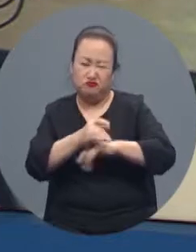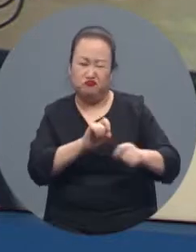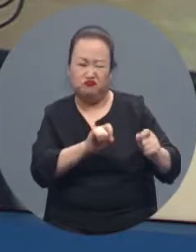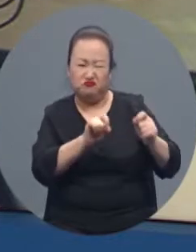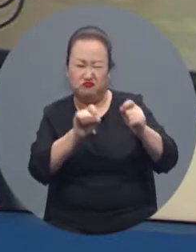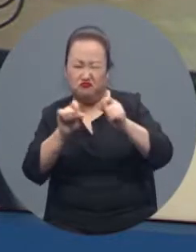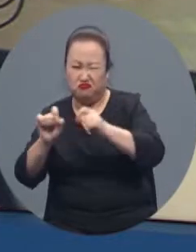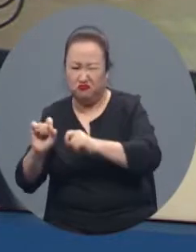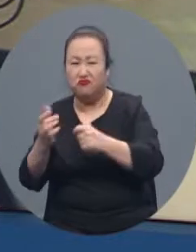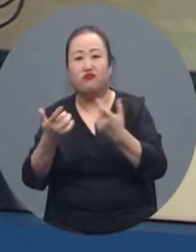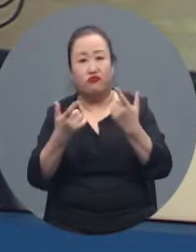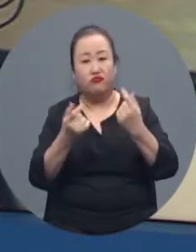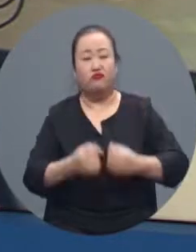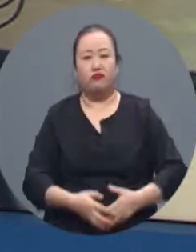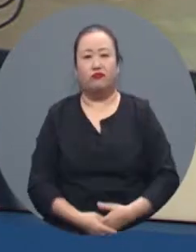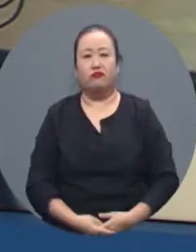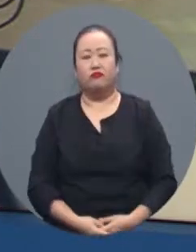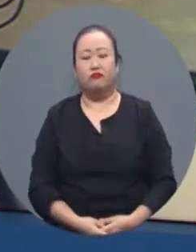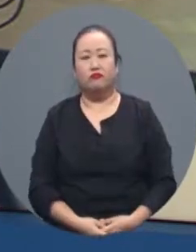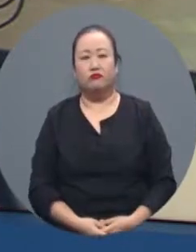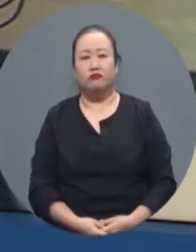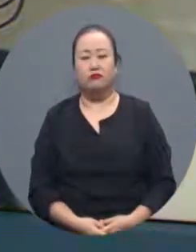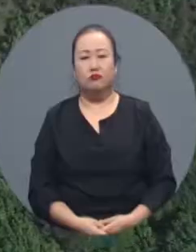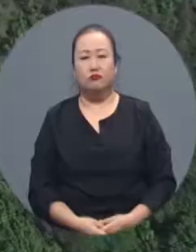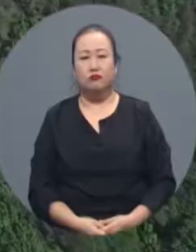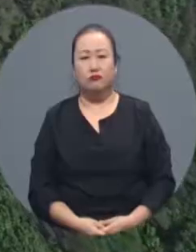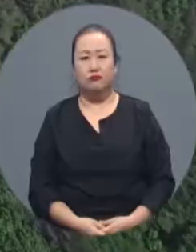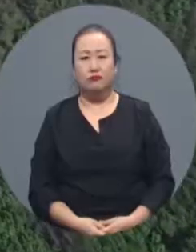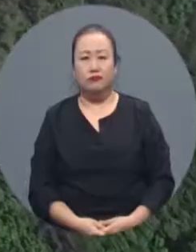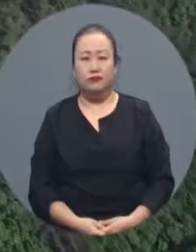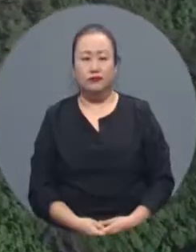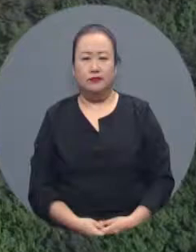없는 상황입니다. 이두원 기자입니다.